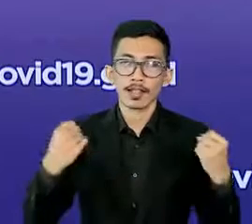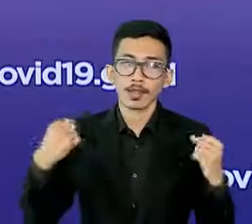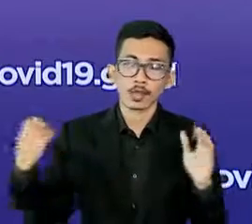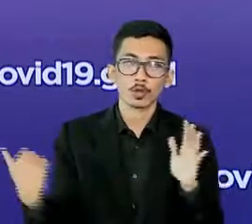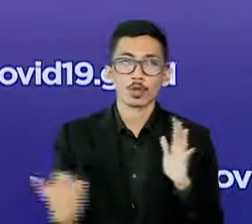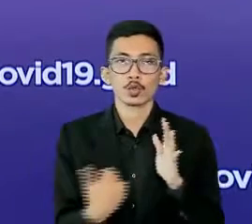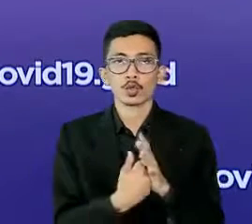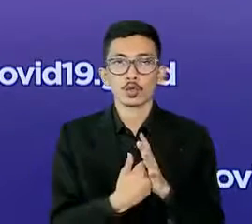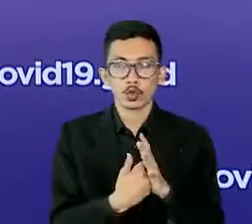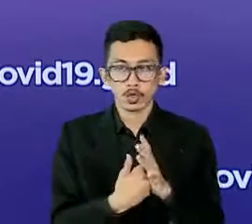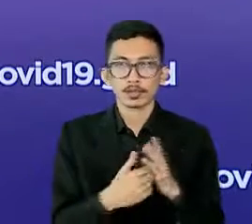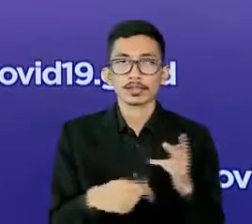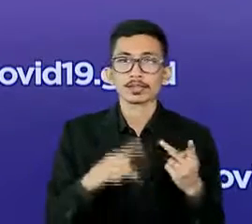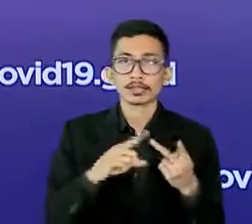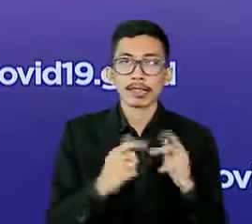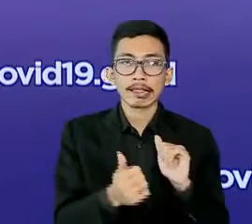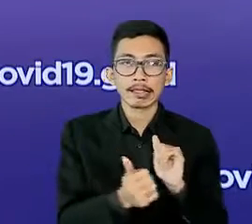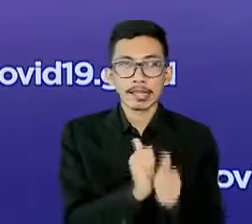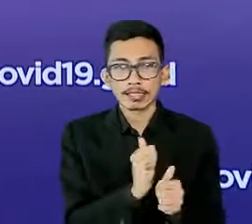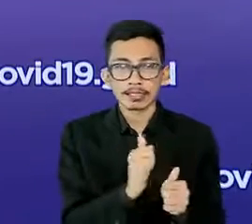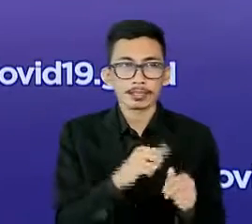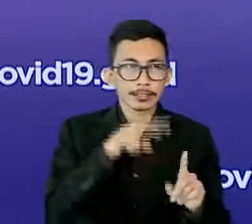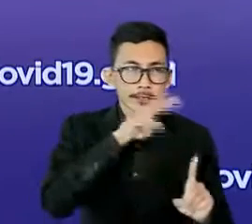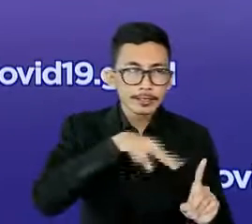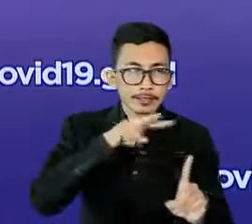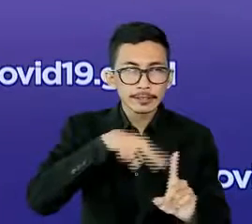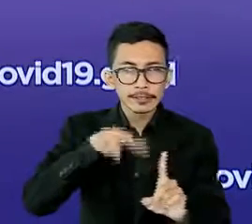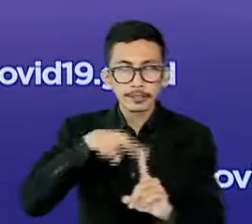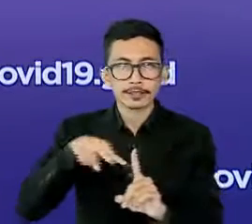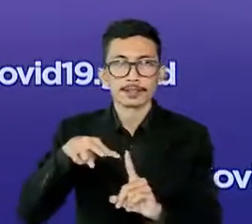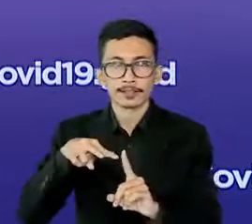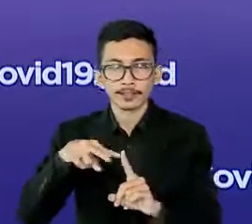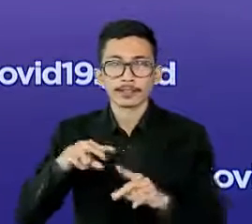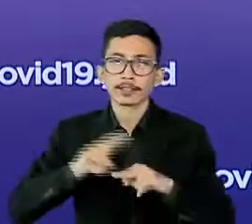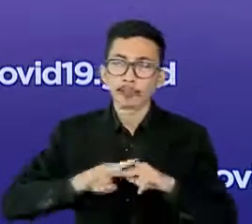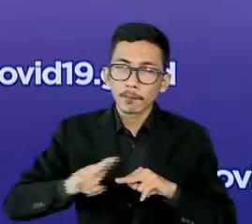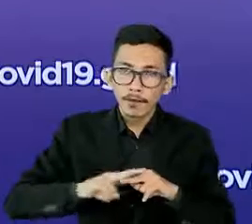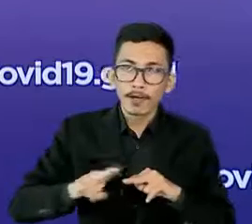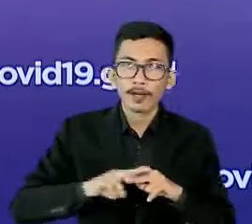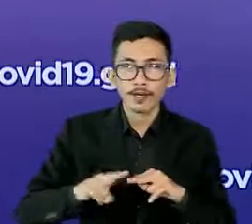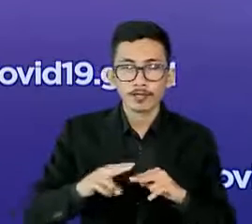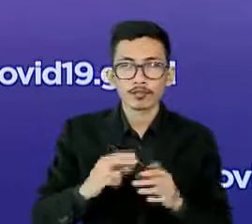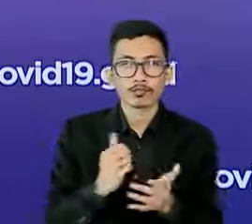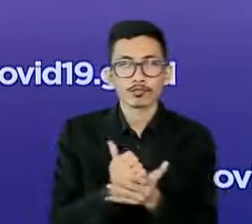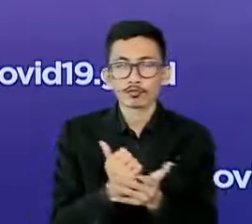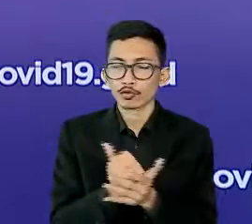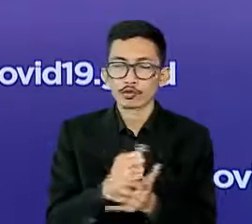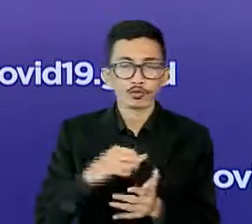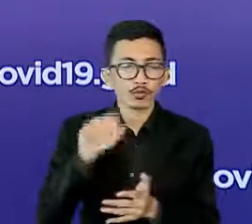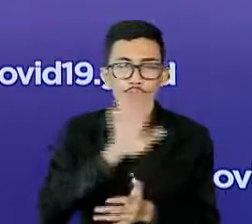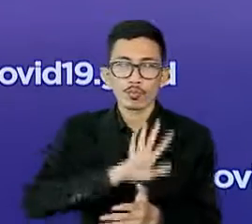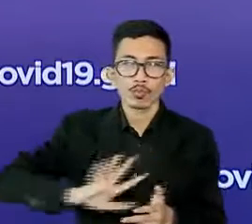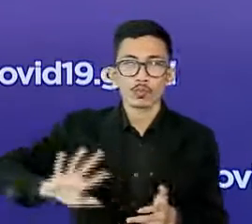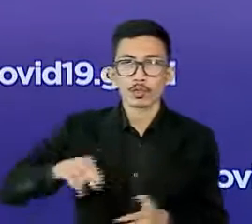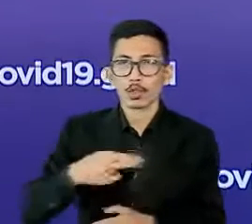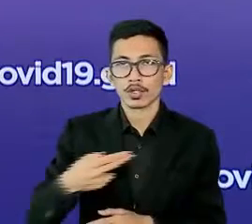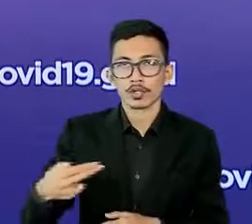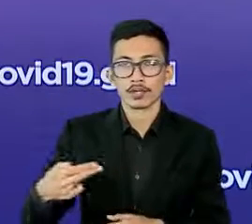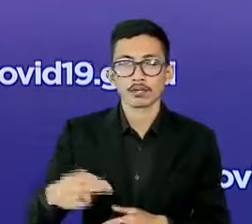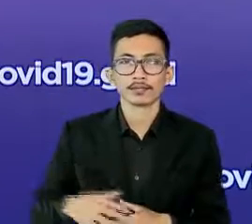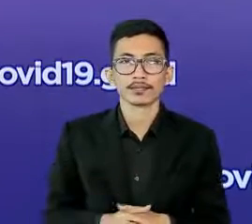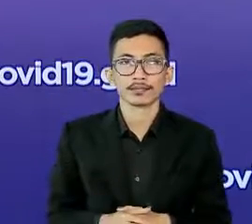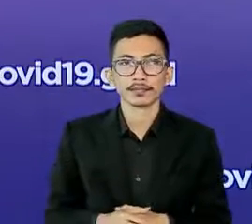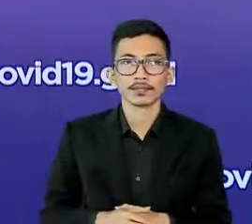peningkatan pelaksanaan testing tracking dan stretch mark di seluruh daerah di Indonesia sehingga